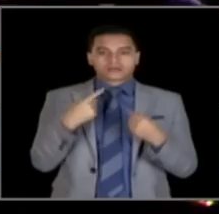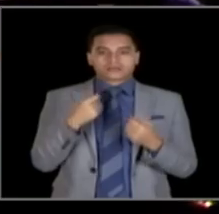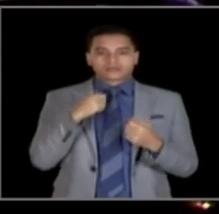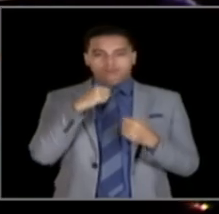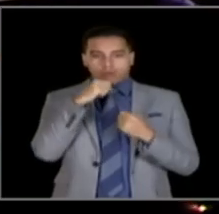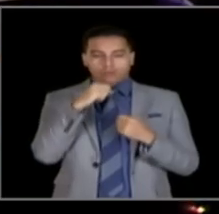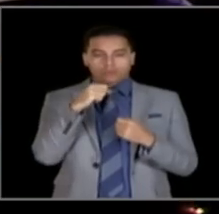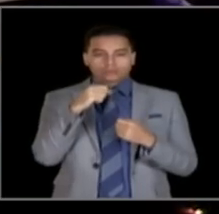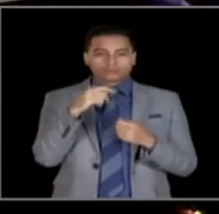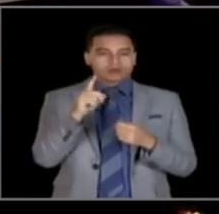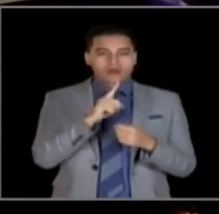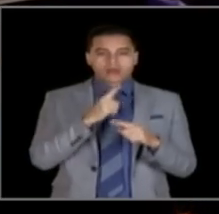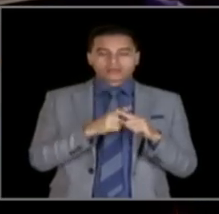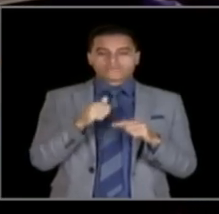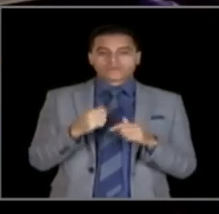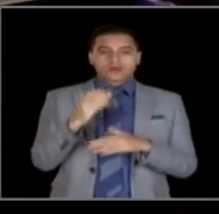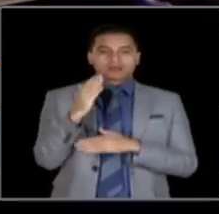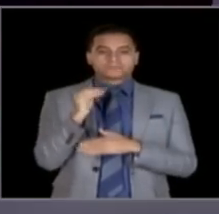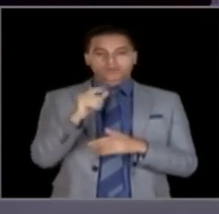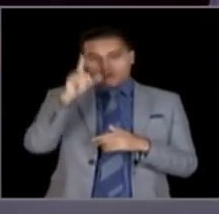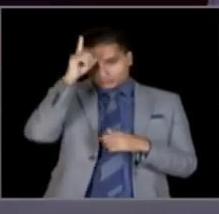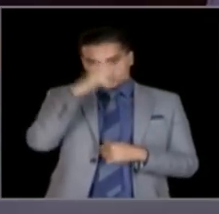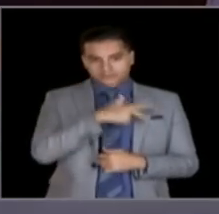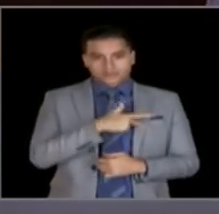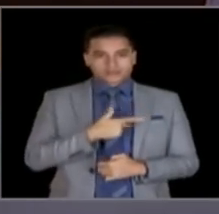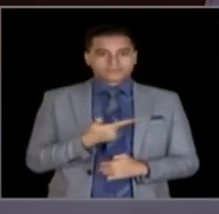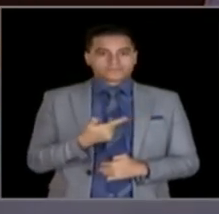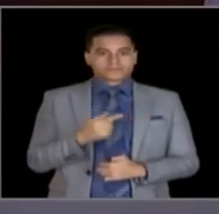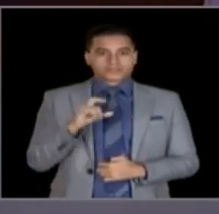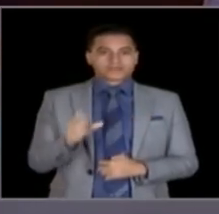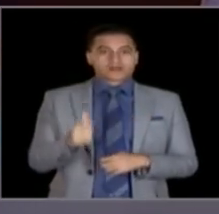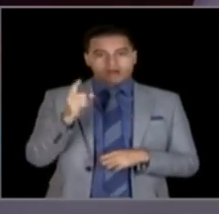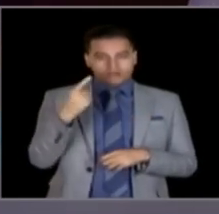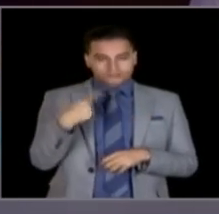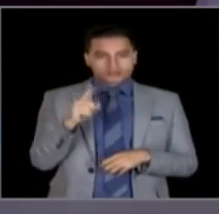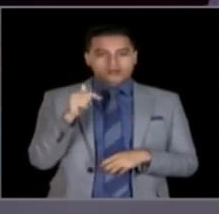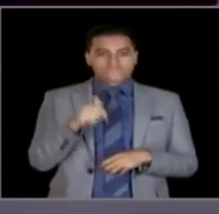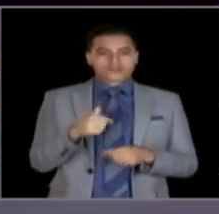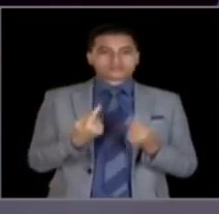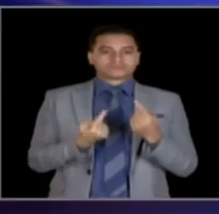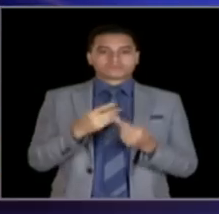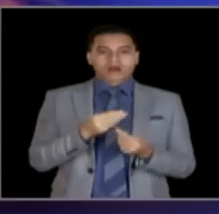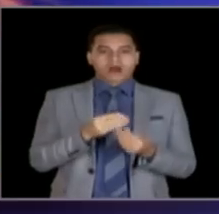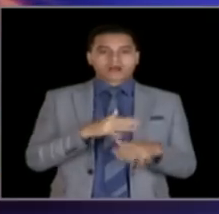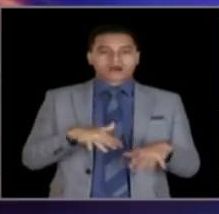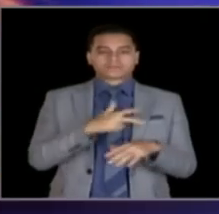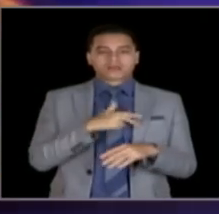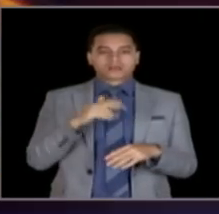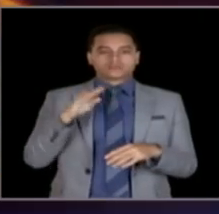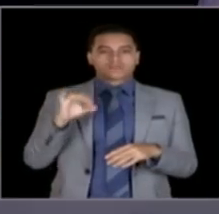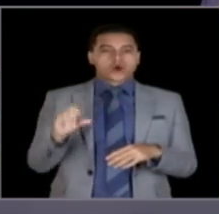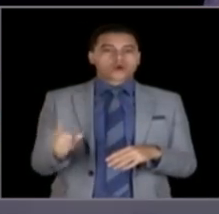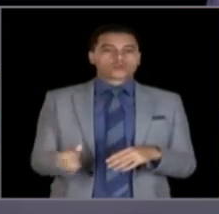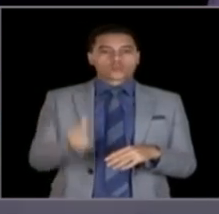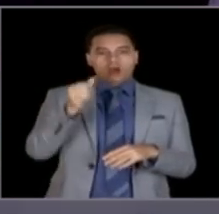تايكوندو. غلط. ما هي العمله الرسميه لدوله الاردن؟ دينار. صح. تقع صحراء سونوروا باحدى القارات،